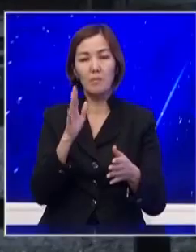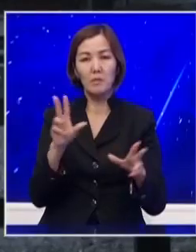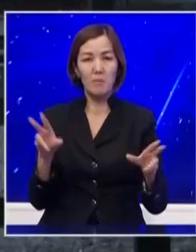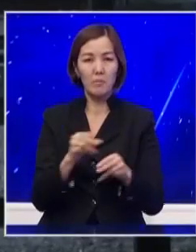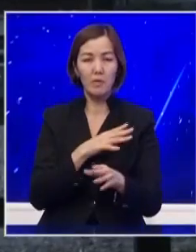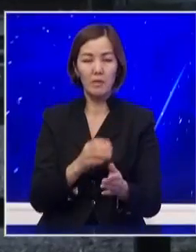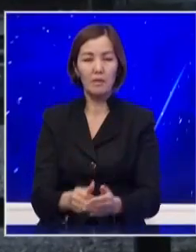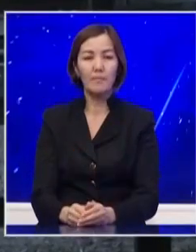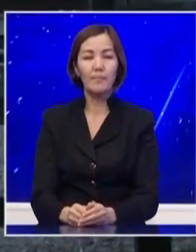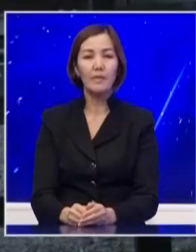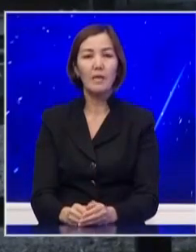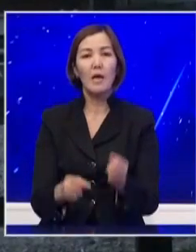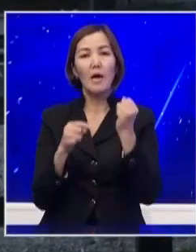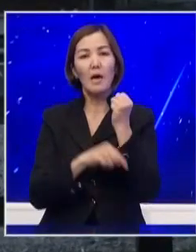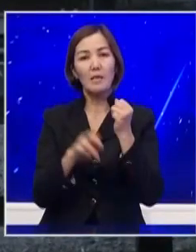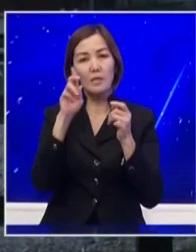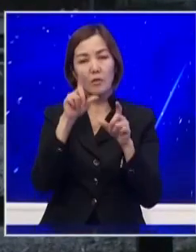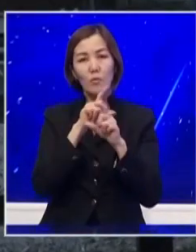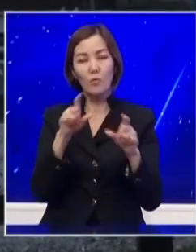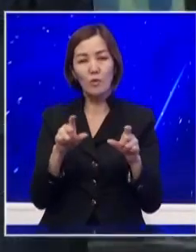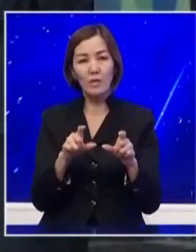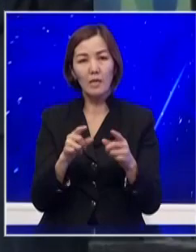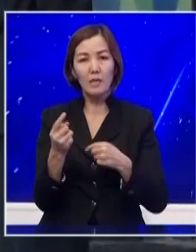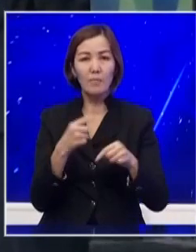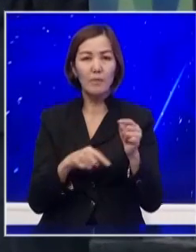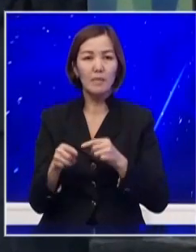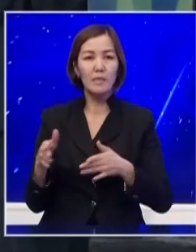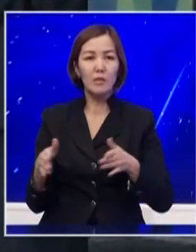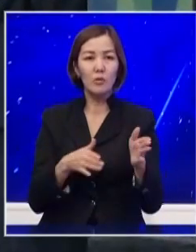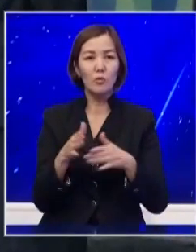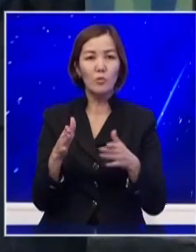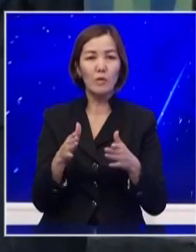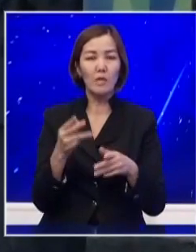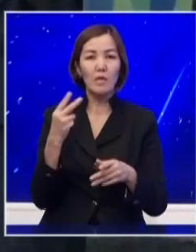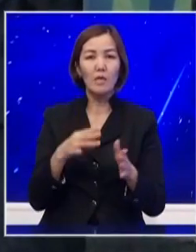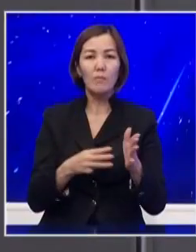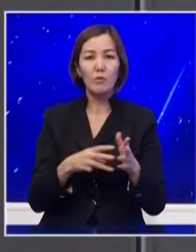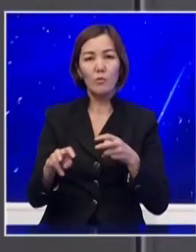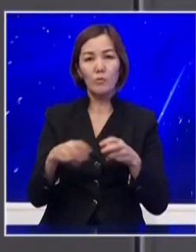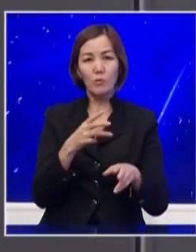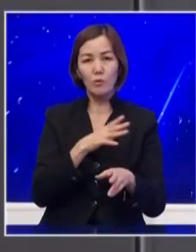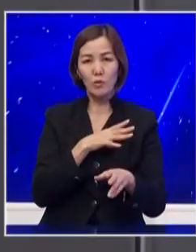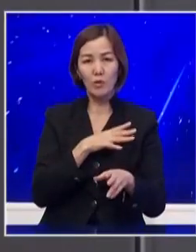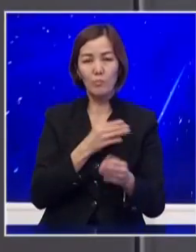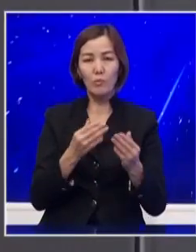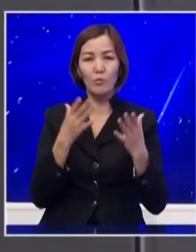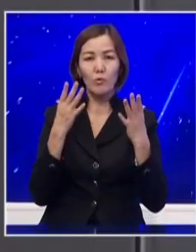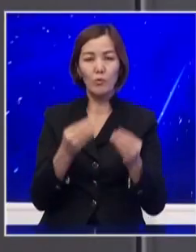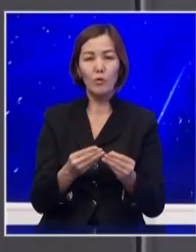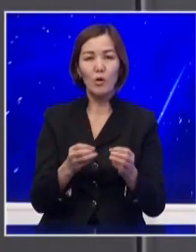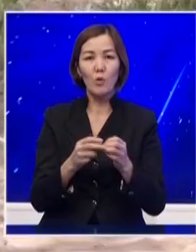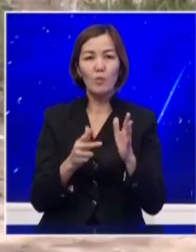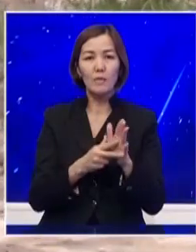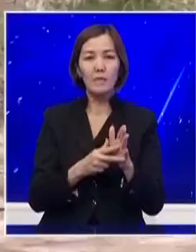отыр. Антикордың өңірлік департаменті бизнеске жол жобасы аясында 29 бұзушылықты анықтаған. Оның бүгінгі